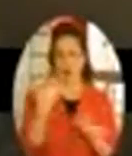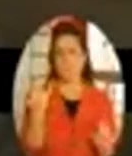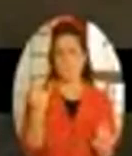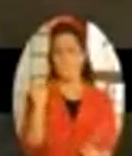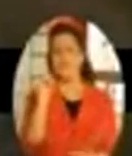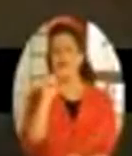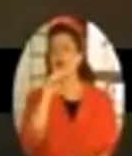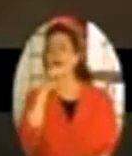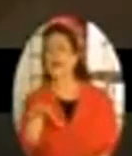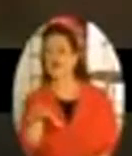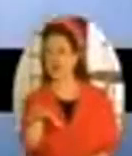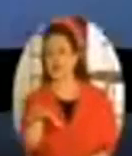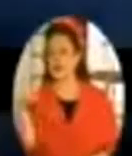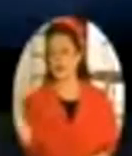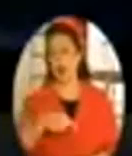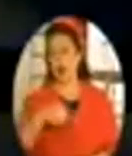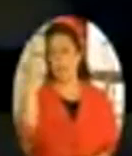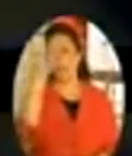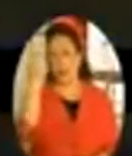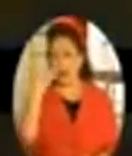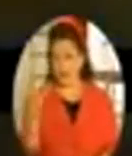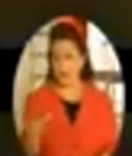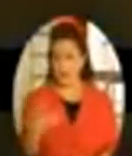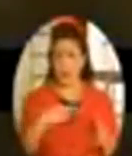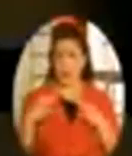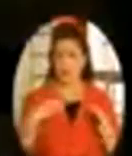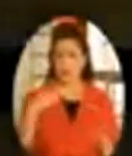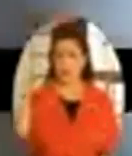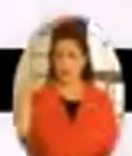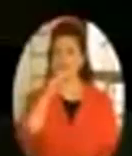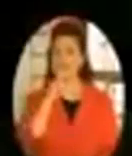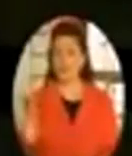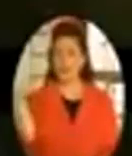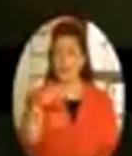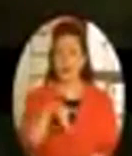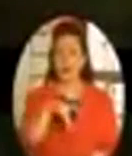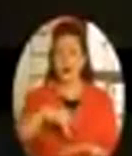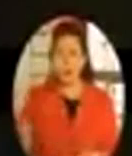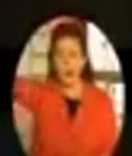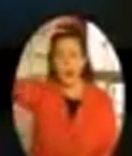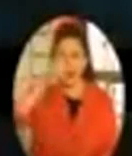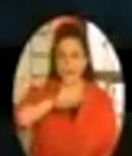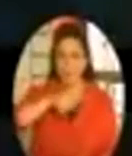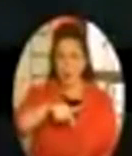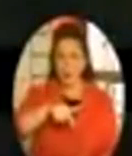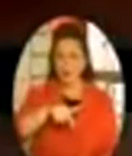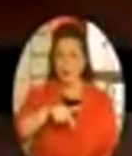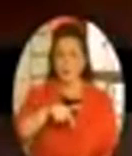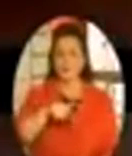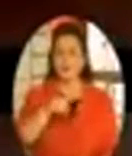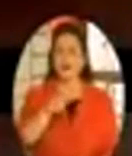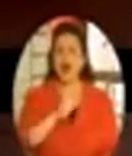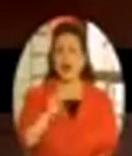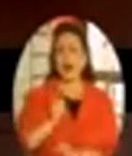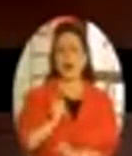על העניין הזה. זאת אומרת, הפצועים הסורים הגיעו לנקודה בחרמון, במקום מרוחק, רק חיילים